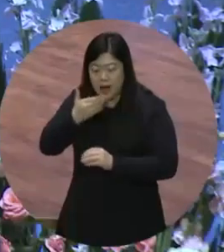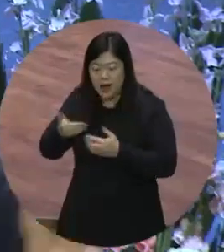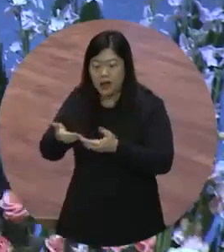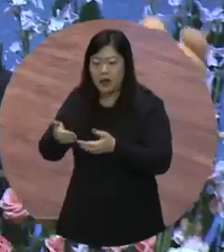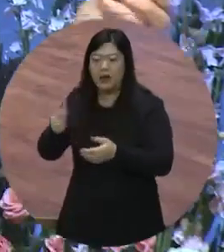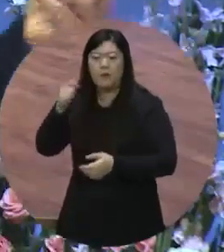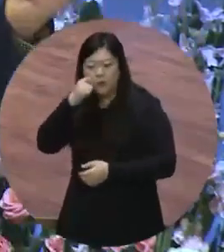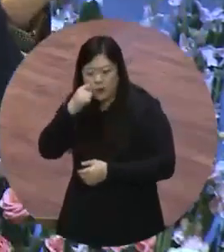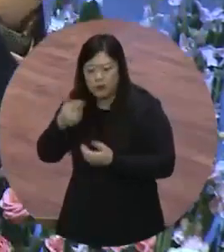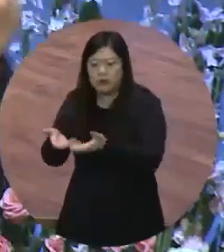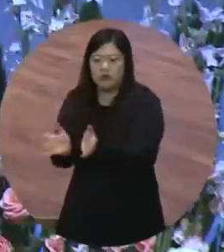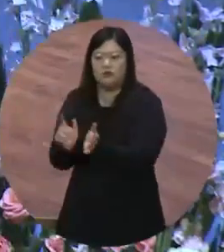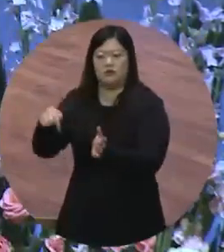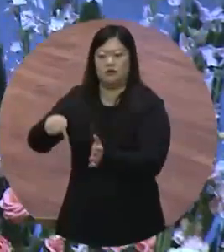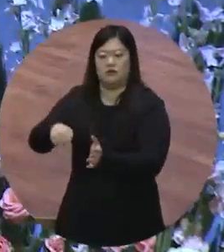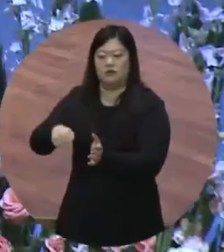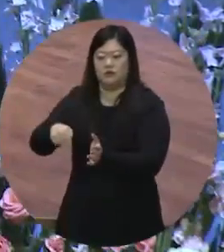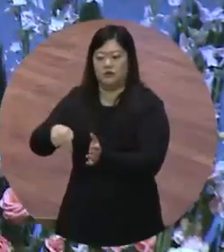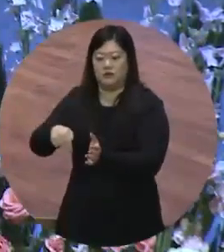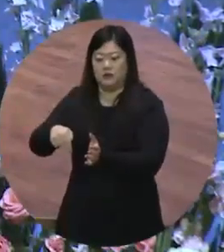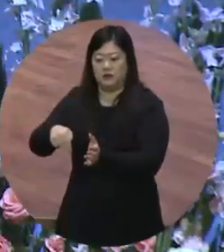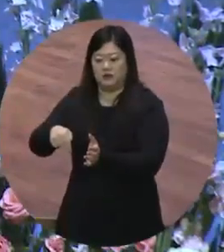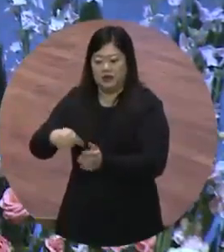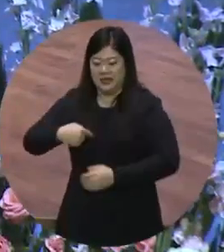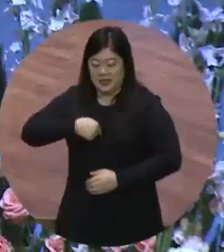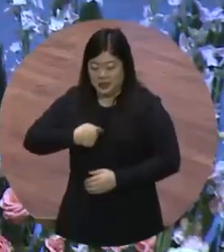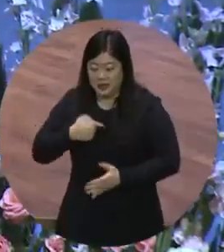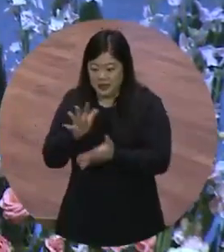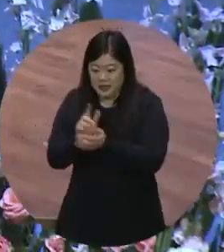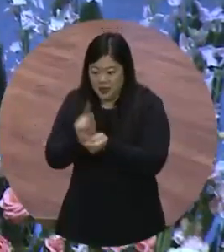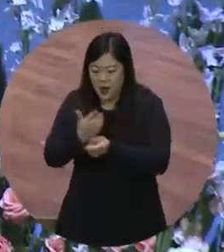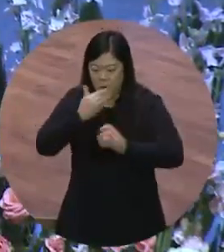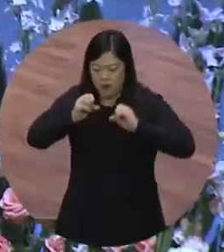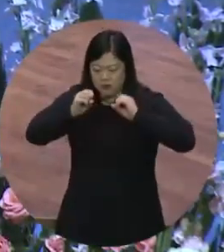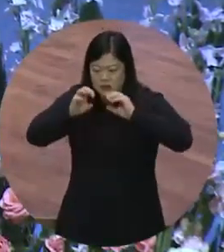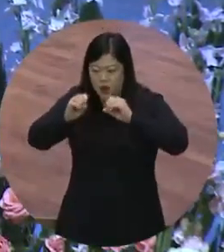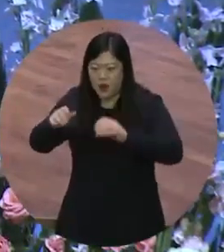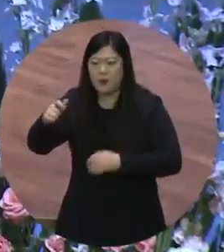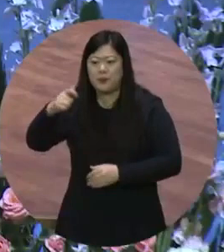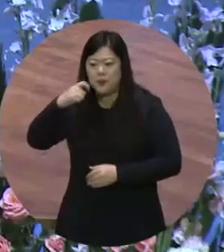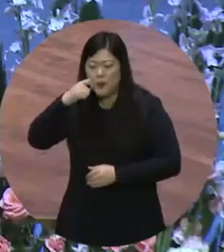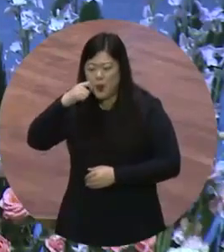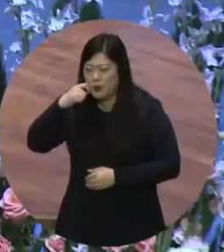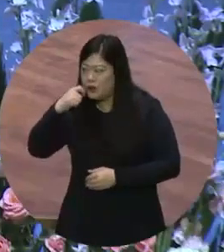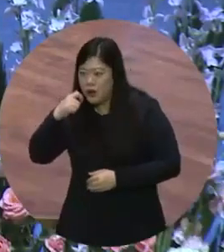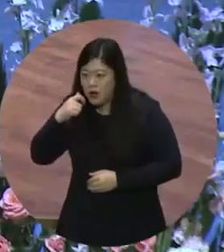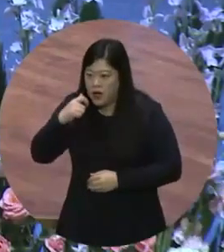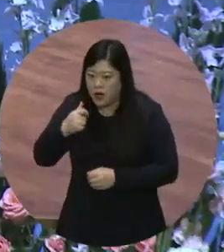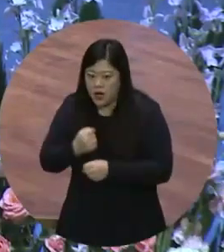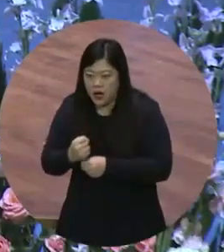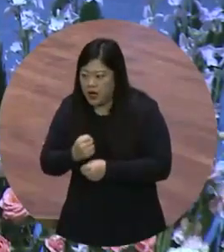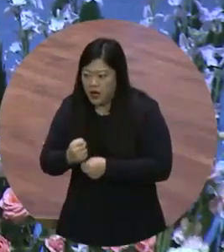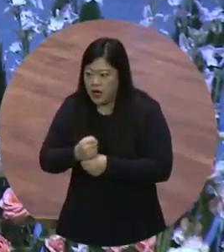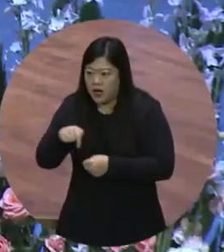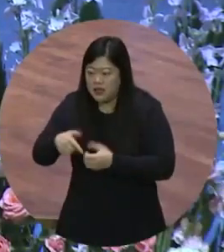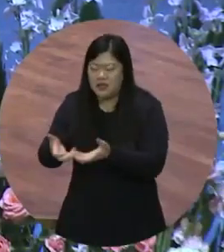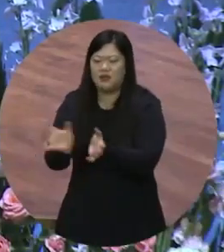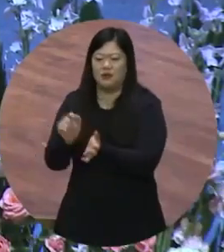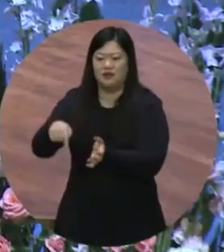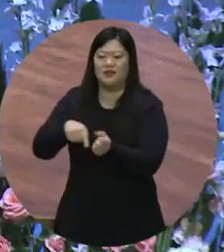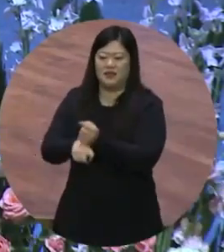그 다른 데서 와서 도와주지 않고 스스로 그렇게 복음을 할 수 없는 이 종족. 그걸